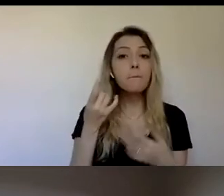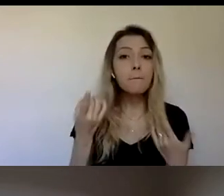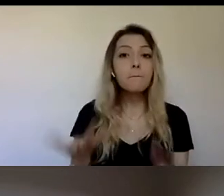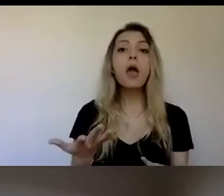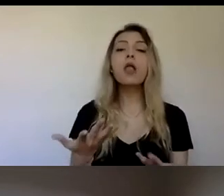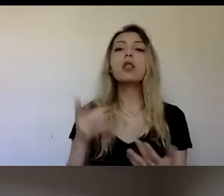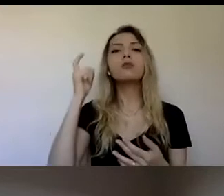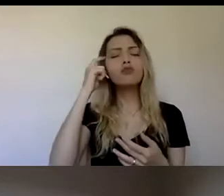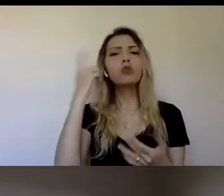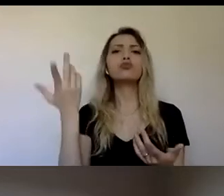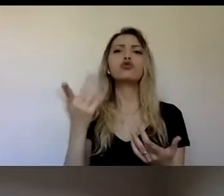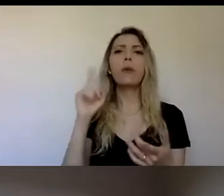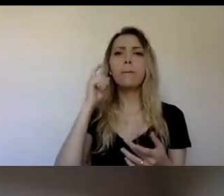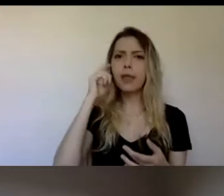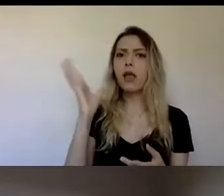tanınmışlıklar getiriyor.